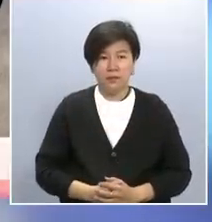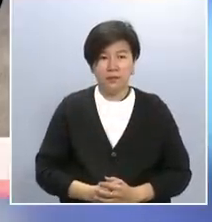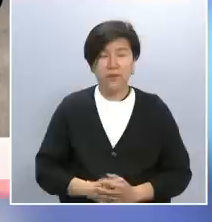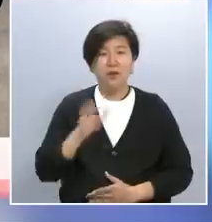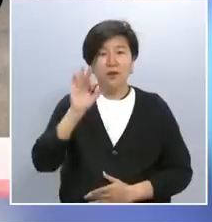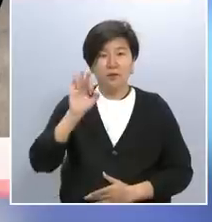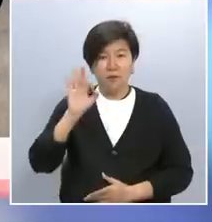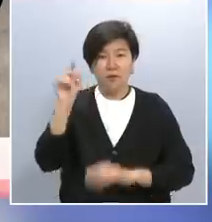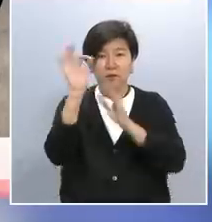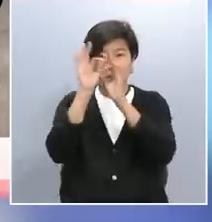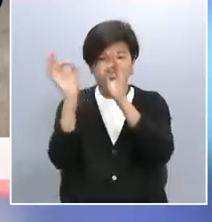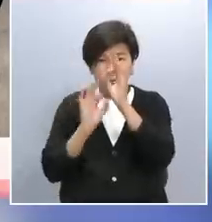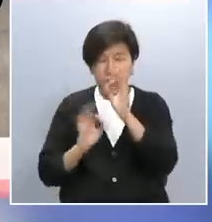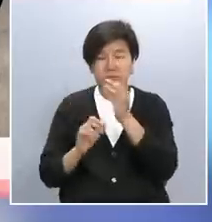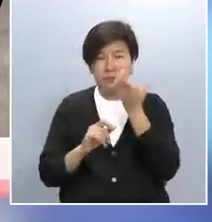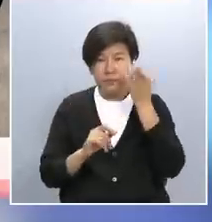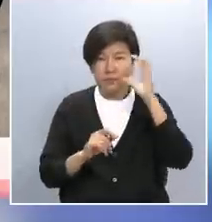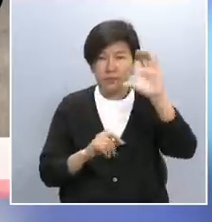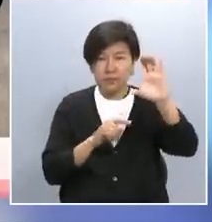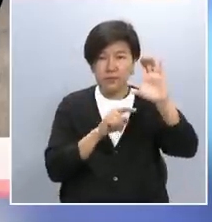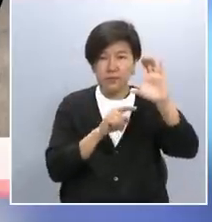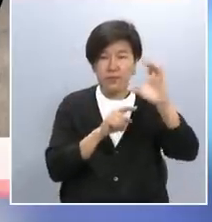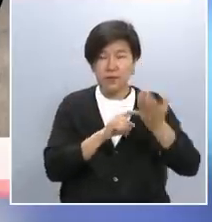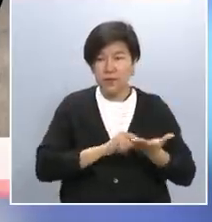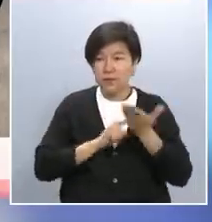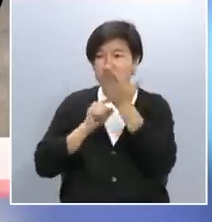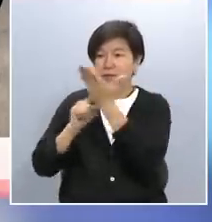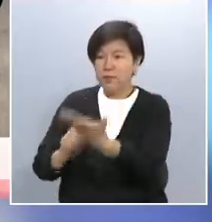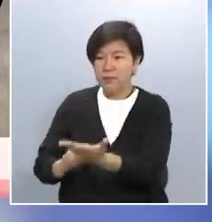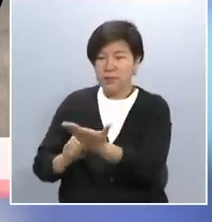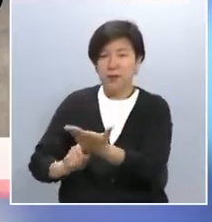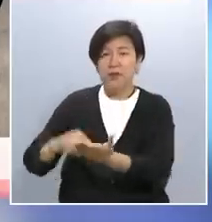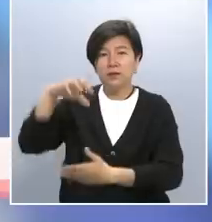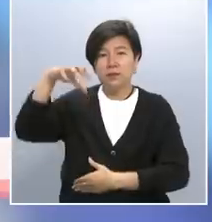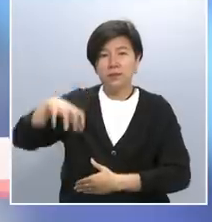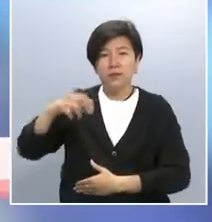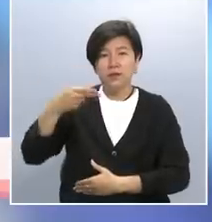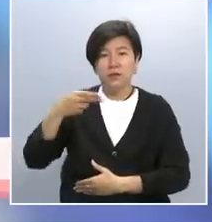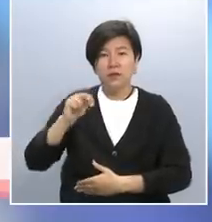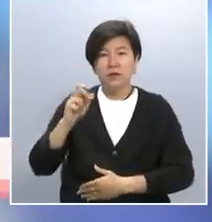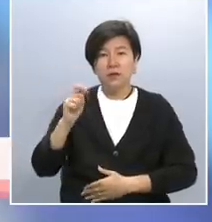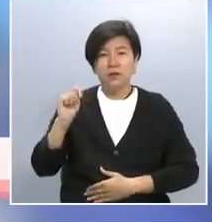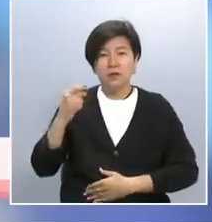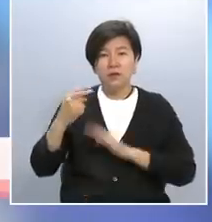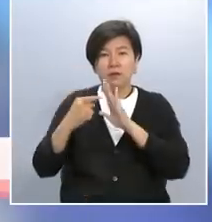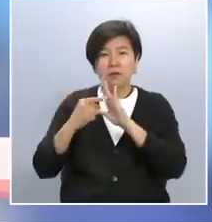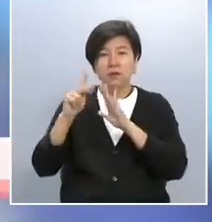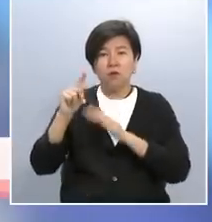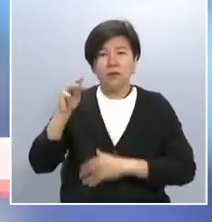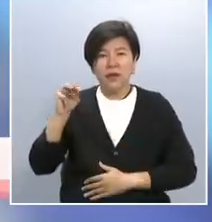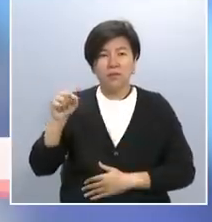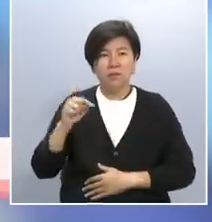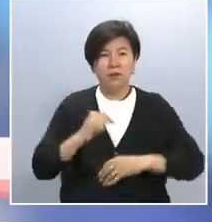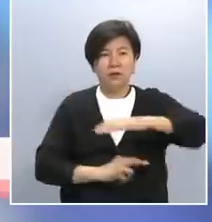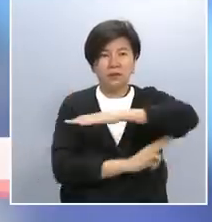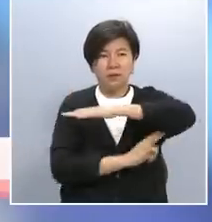ลงไปเนี่ยหลังไปยื่นหนังสือถึงสำนักงานเขตหนองแขมเกี่ยวกับสะพานที่มีสภาพเก่าชำรุดทรุดโทรมทำให้ชาวบ้านแถวนั้น